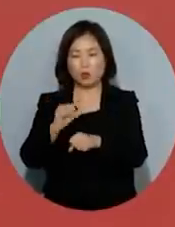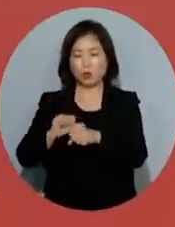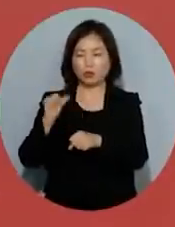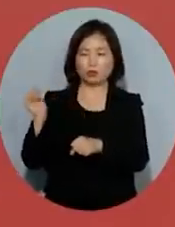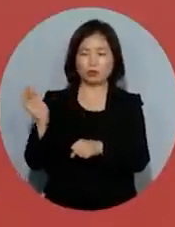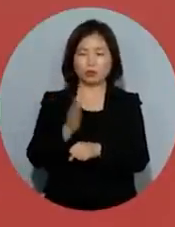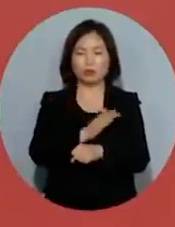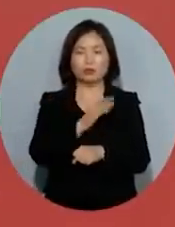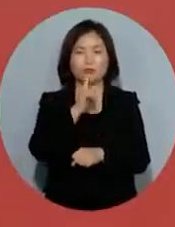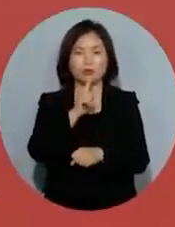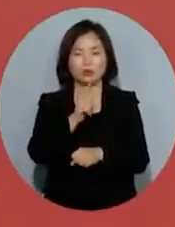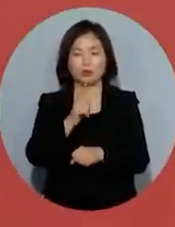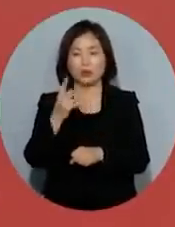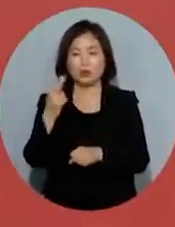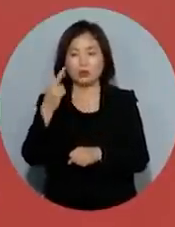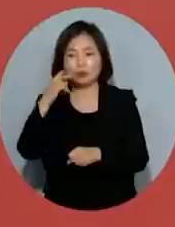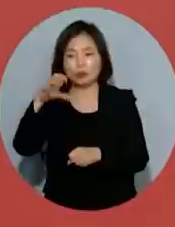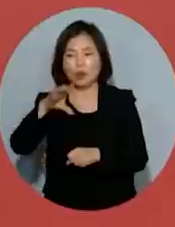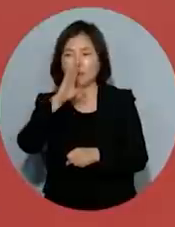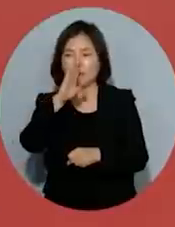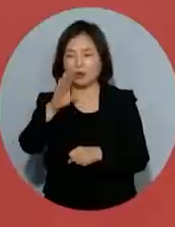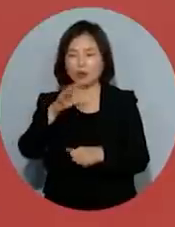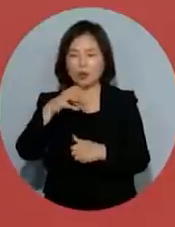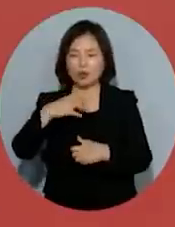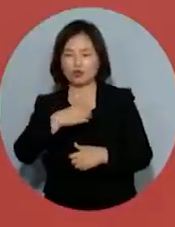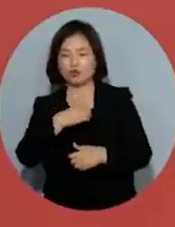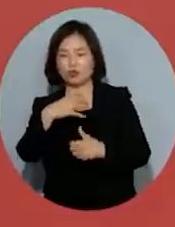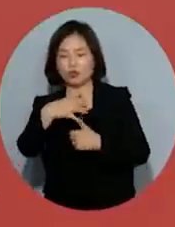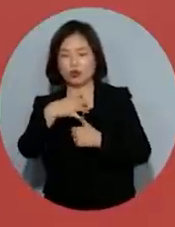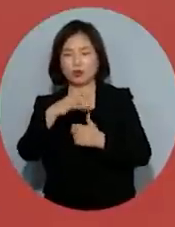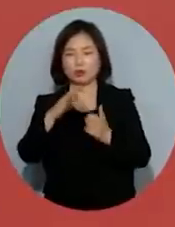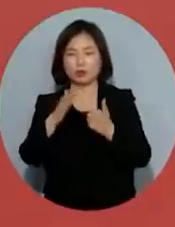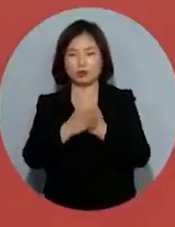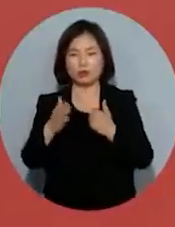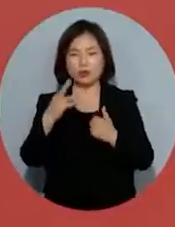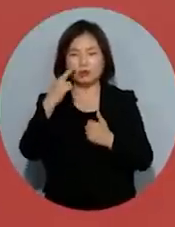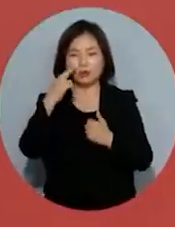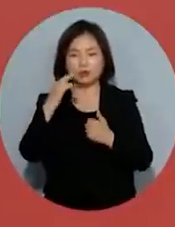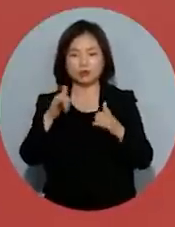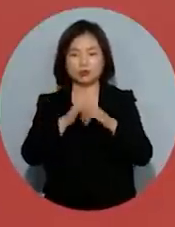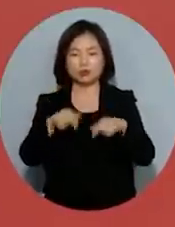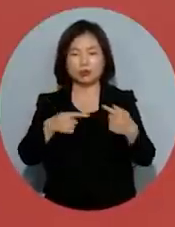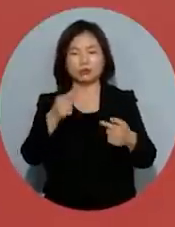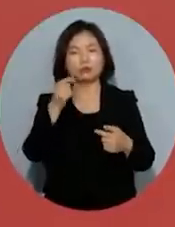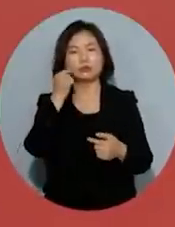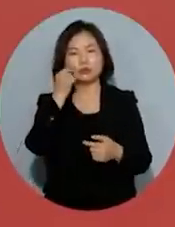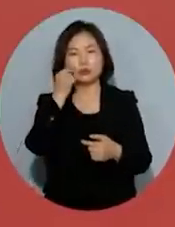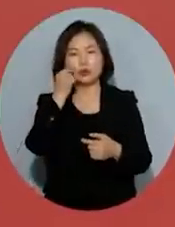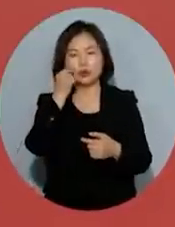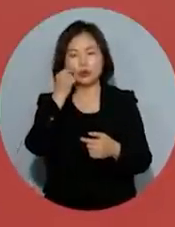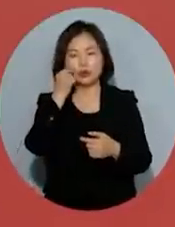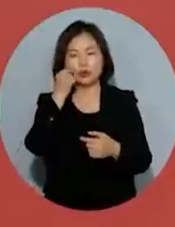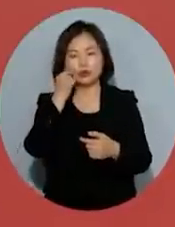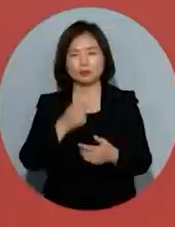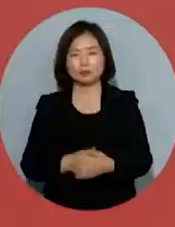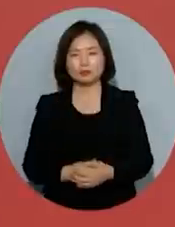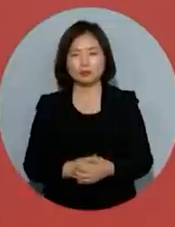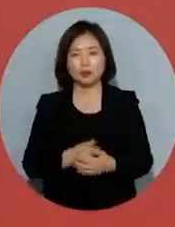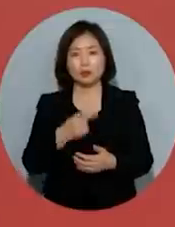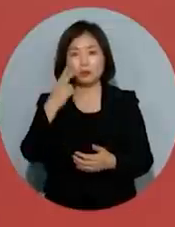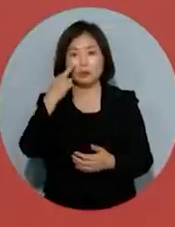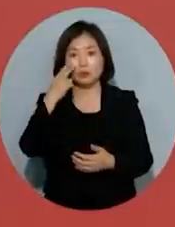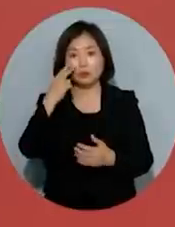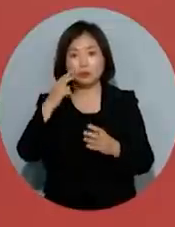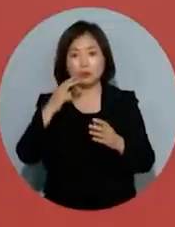미 본토가 바로 위협을 받기 때문에 미국이 참전을 할 수가 없습니다. 미국이란 나라가.